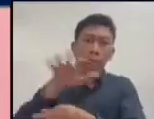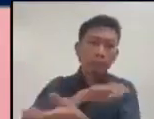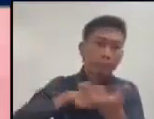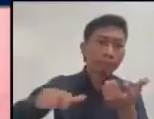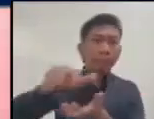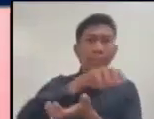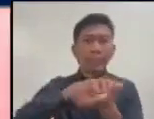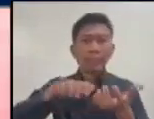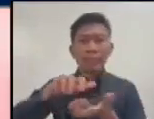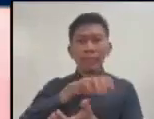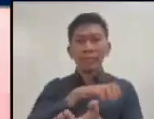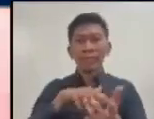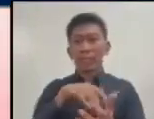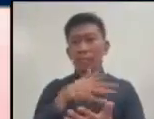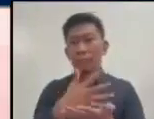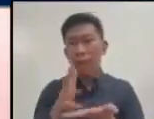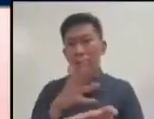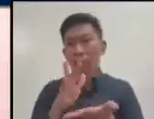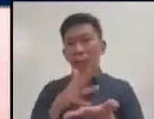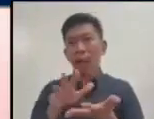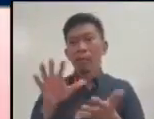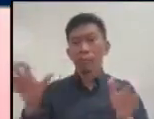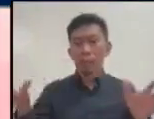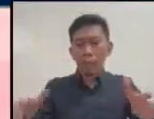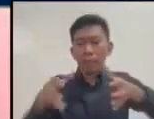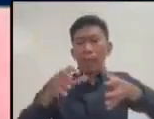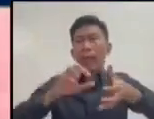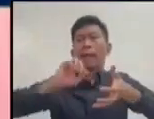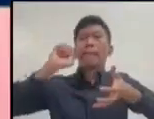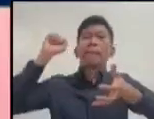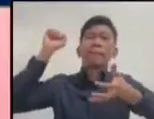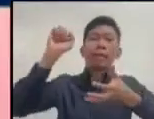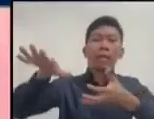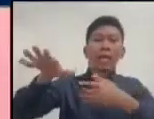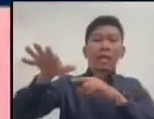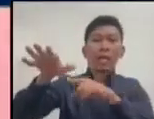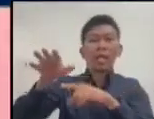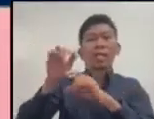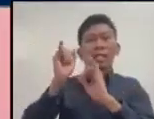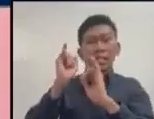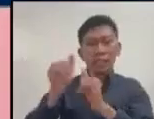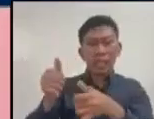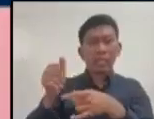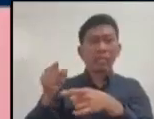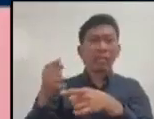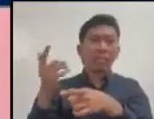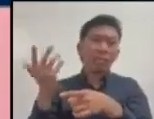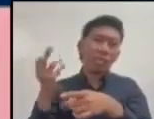ay itinapon natin sa mga panapon, ay ganun pa rin po yung magiging resulta.